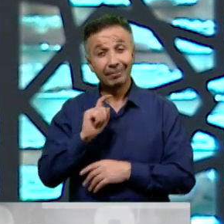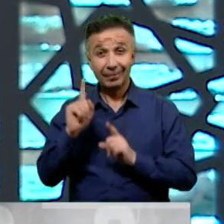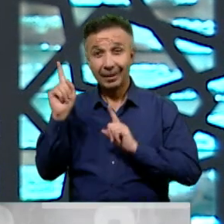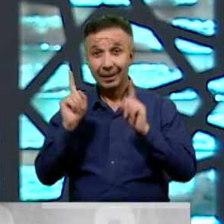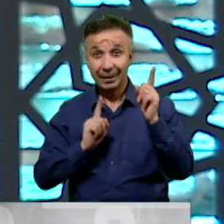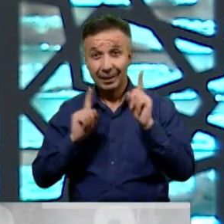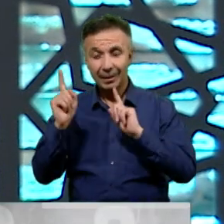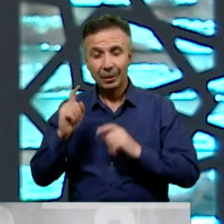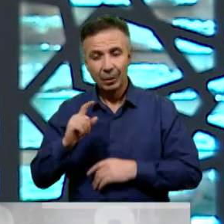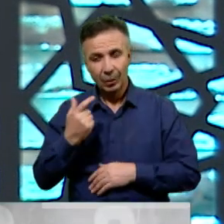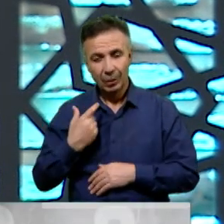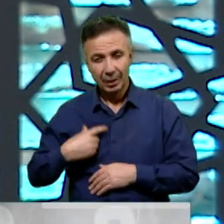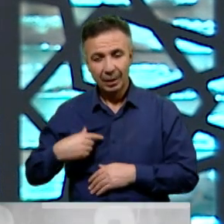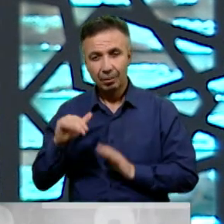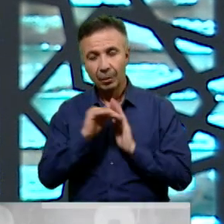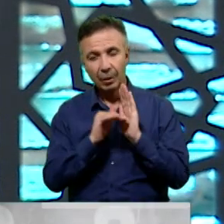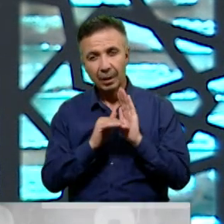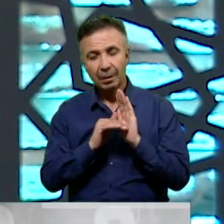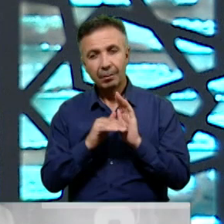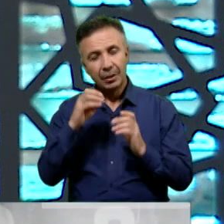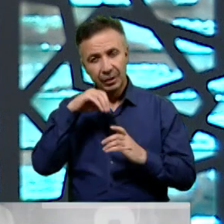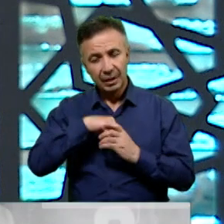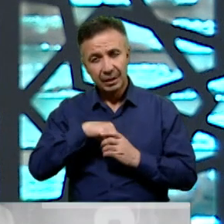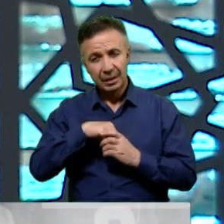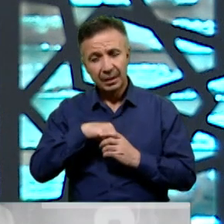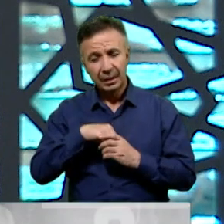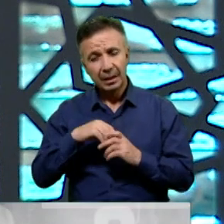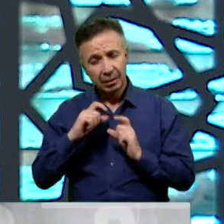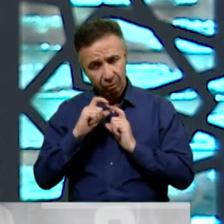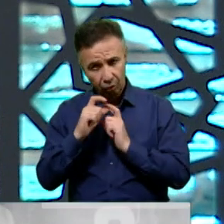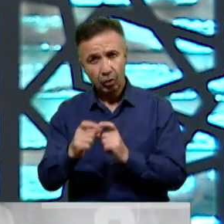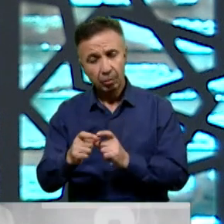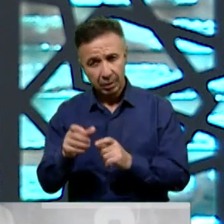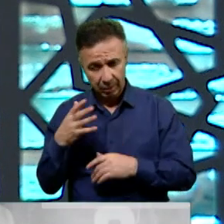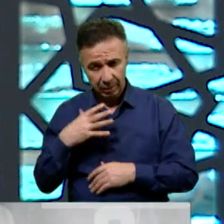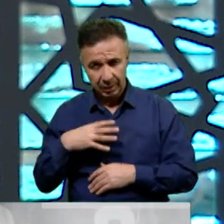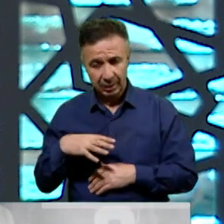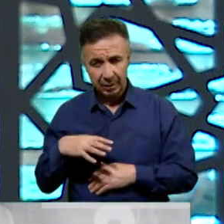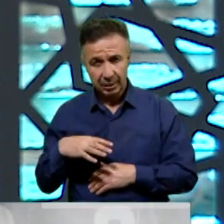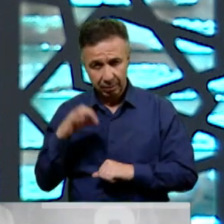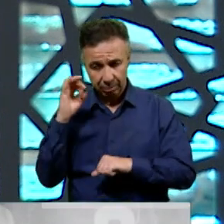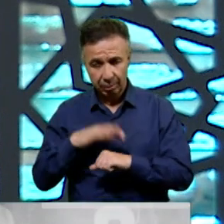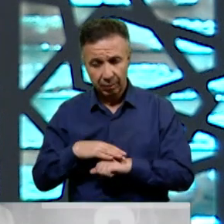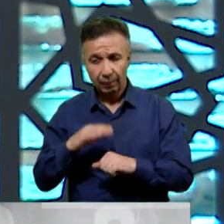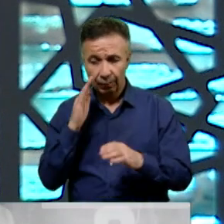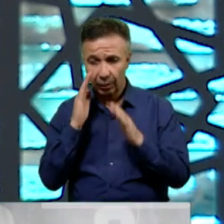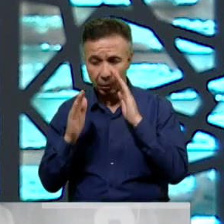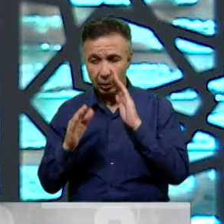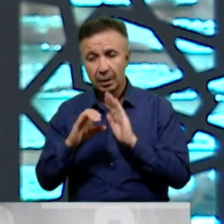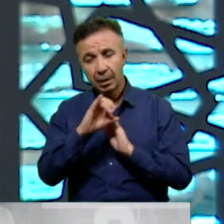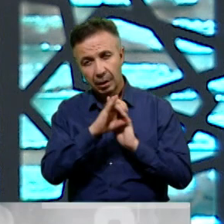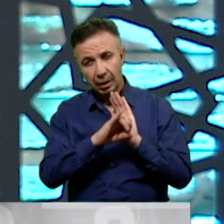üzerinden. Özellikle program esnasında aklınıza gelen soruları an be an bize sormak isterseniz Facebook ve Instagram